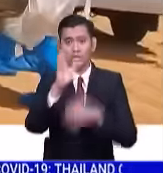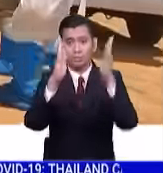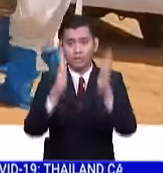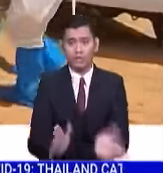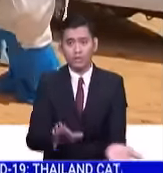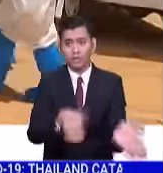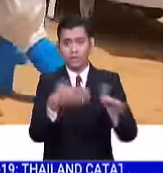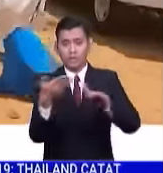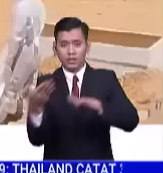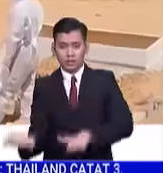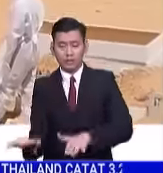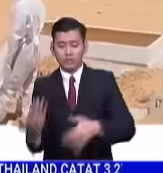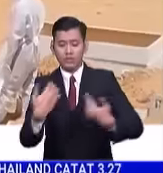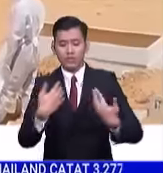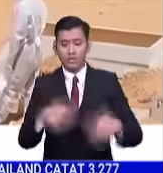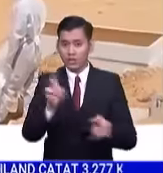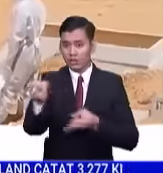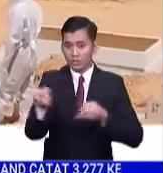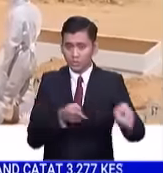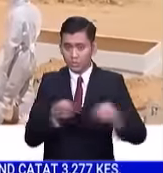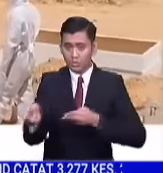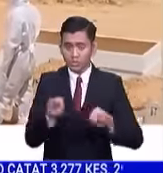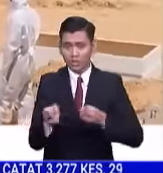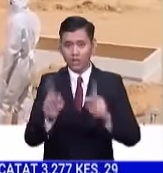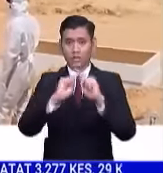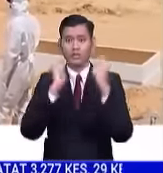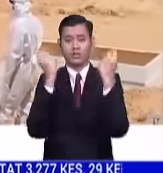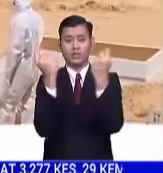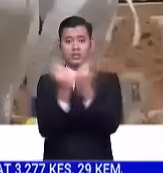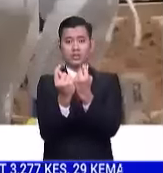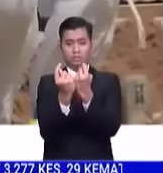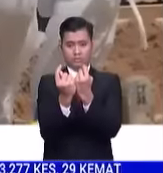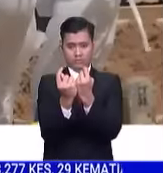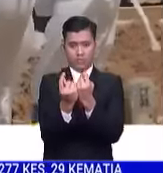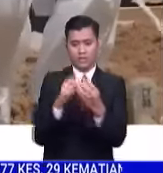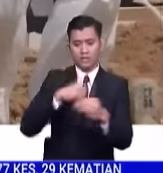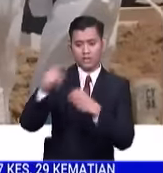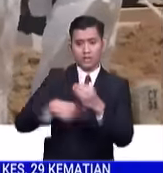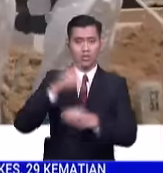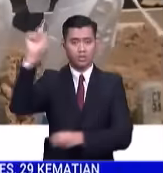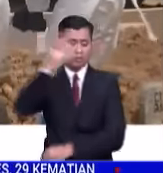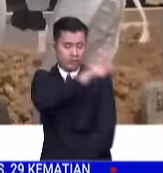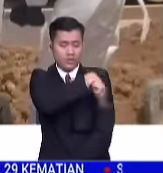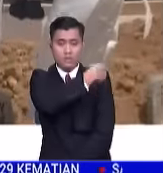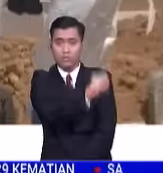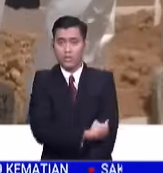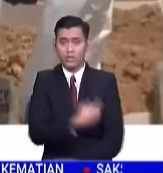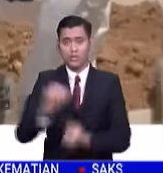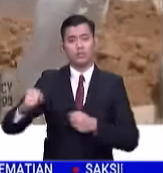telah diuruskan unit hal ehwal Islam Hospital Sungai Buloh.